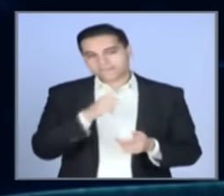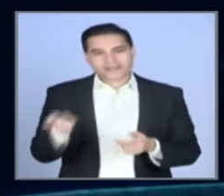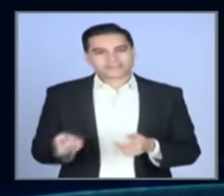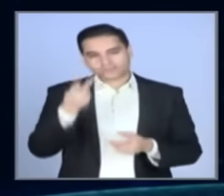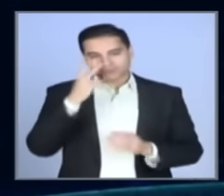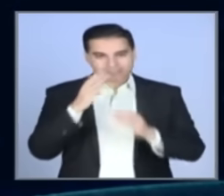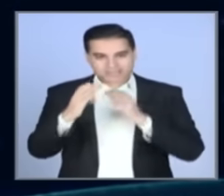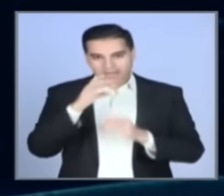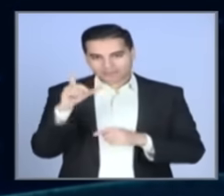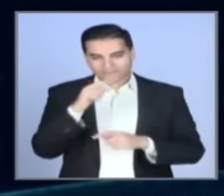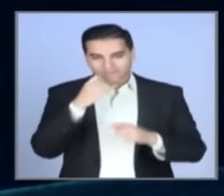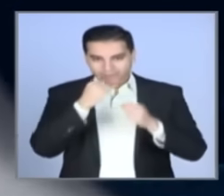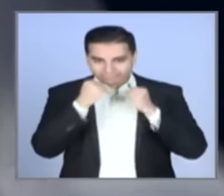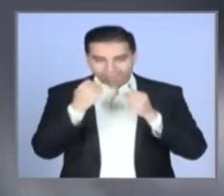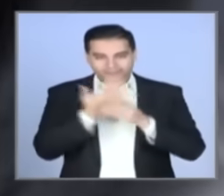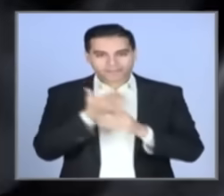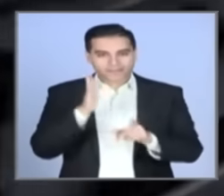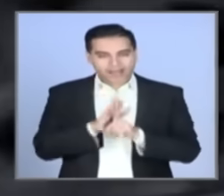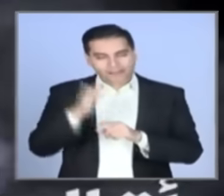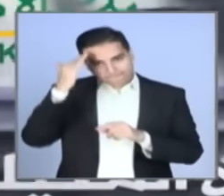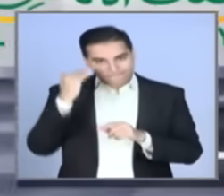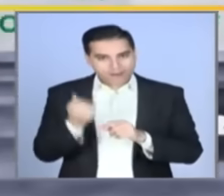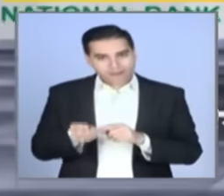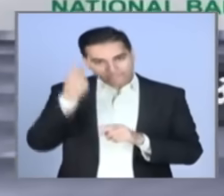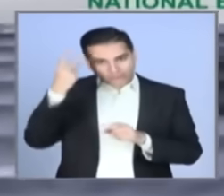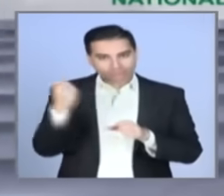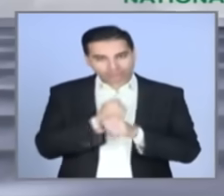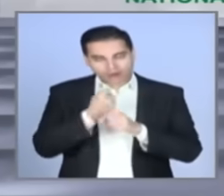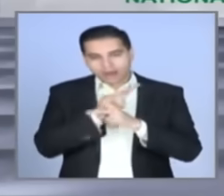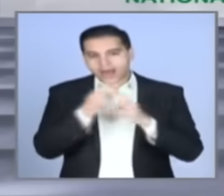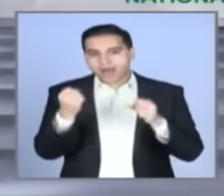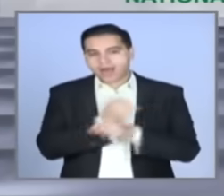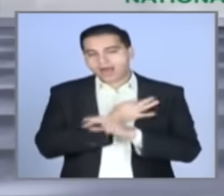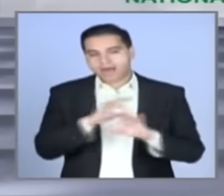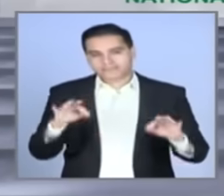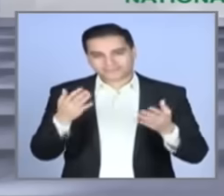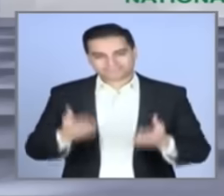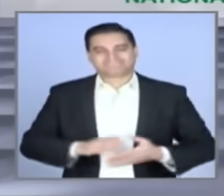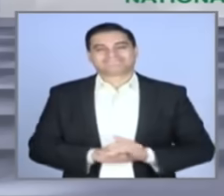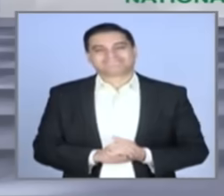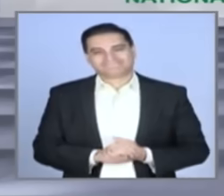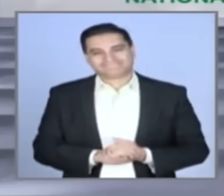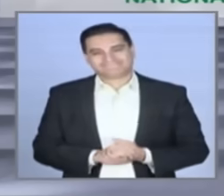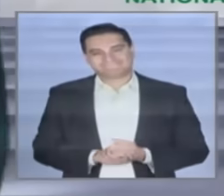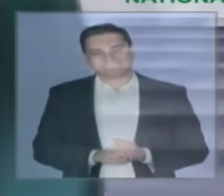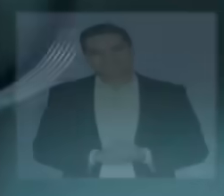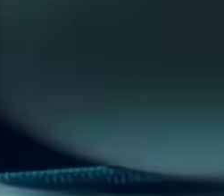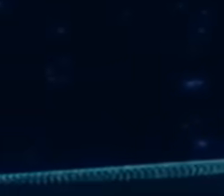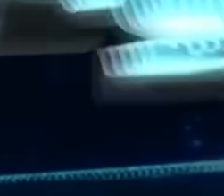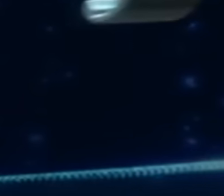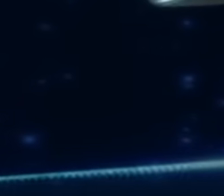دلوقتي 175 نقطة في خزنة البنك الأهلي المصري، الداعم الرئيسي لمشروعات المرأة المعيلة في كافة المجالات.